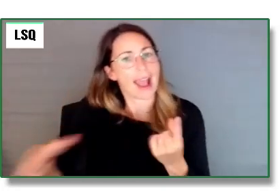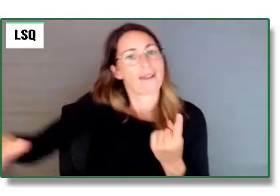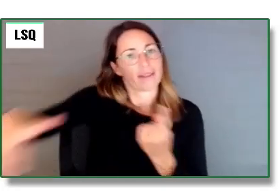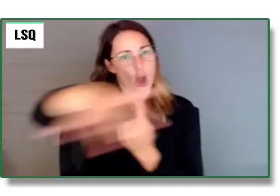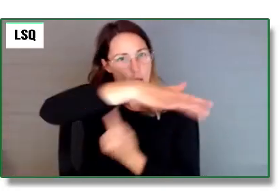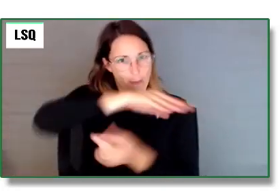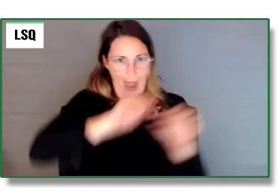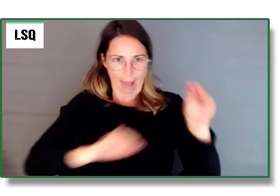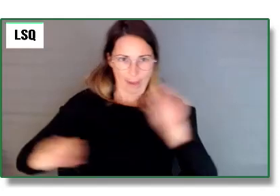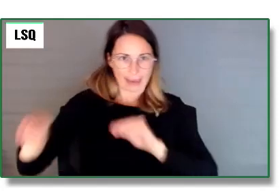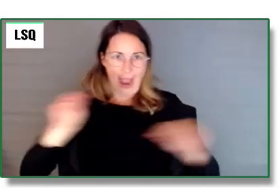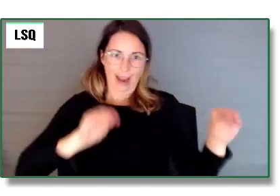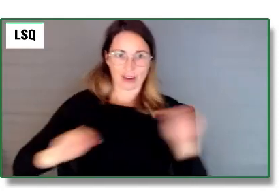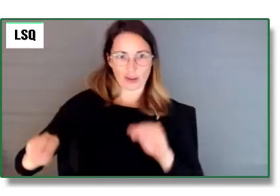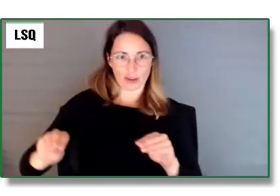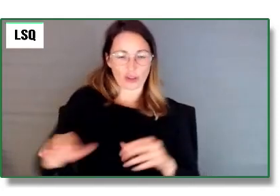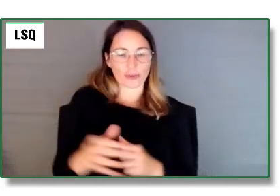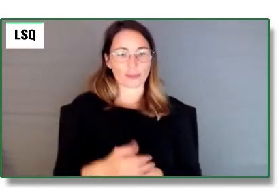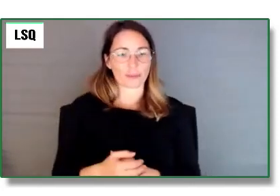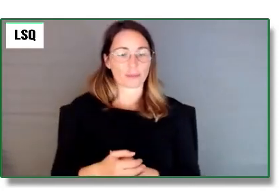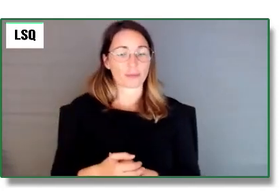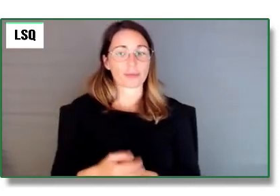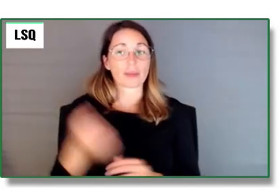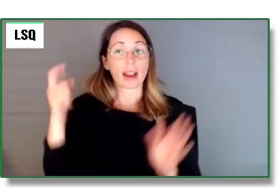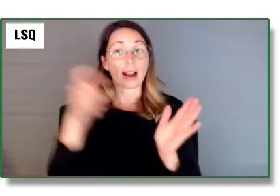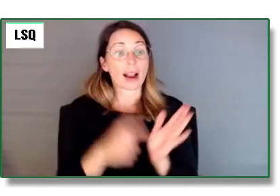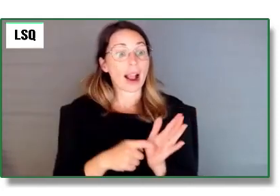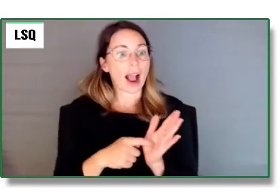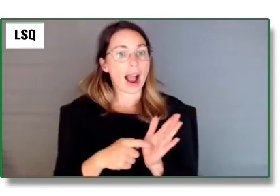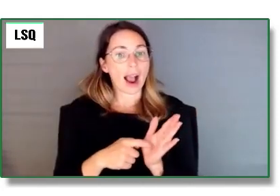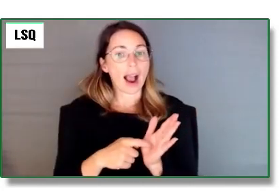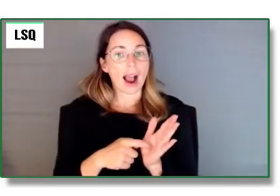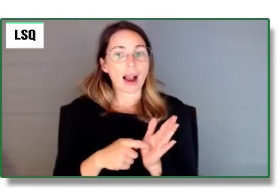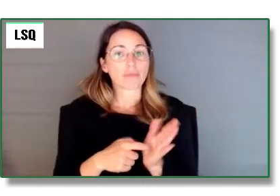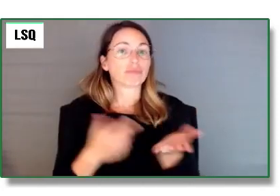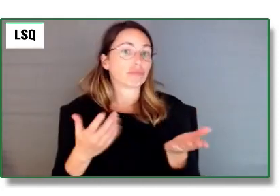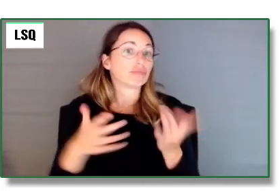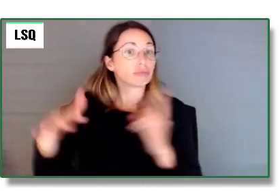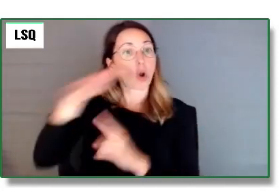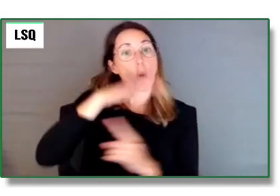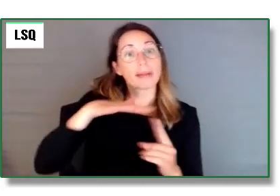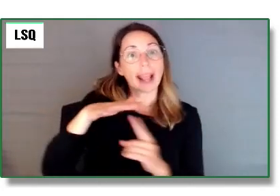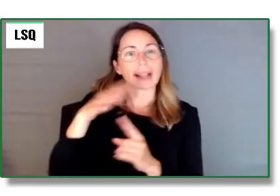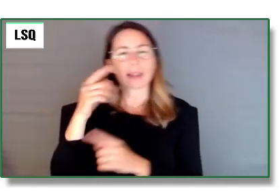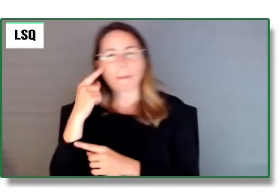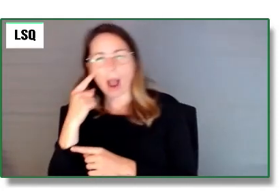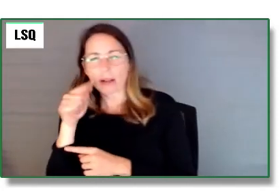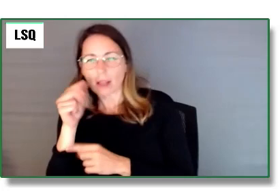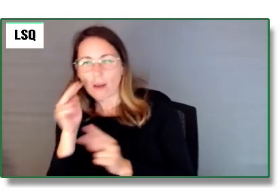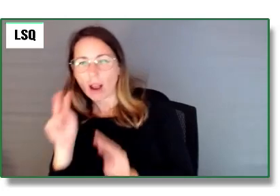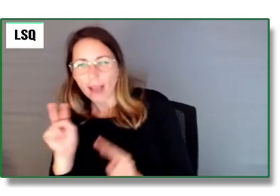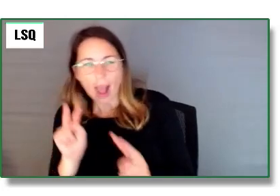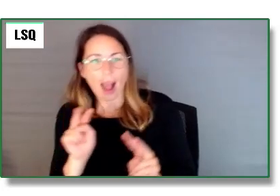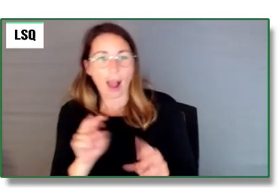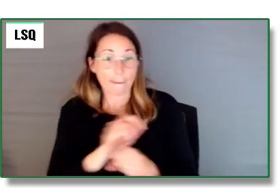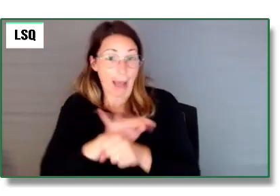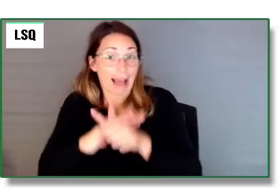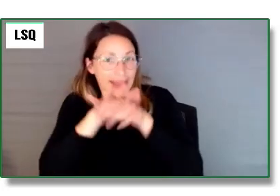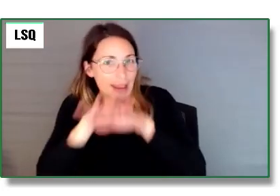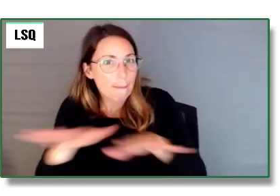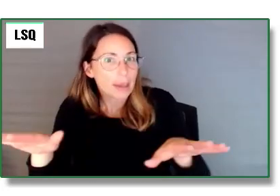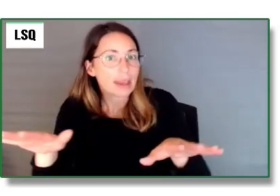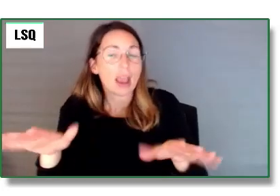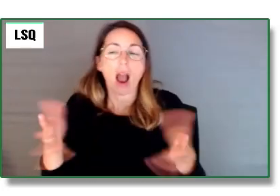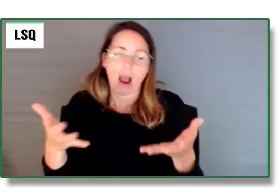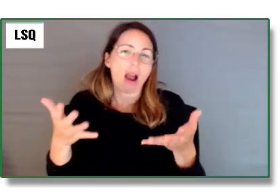Lorsque nous pensons, dans le contexte de la pandémie, à tout cela, nous commençons à envisager les ramifications